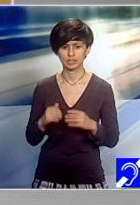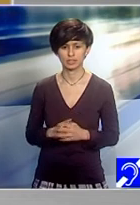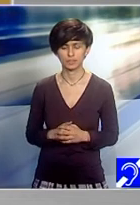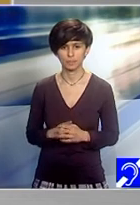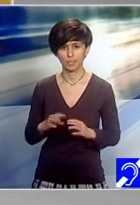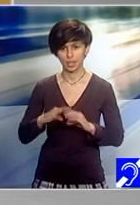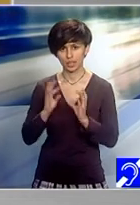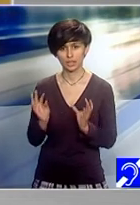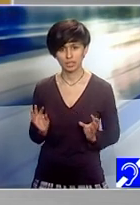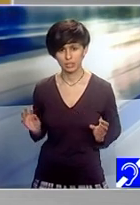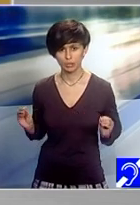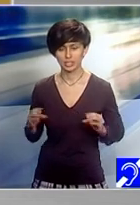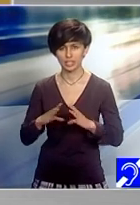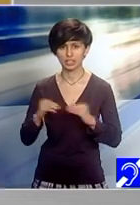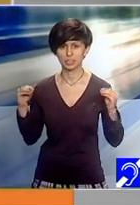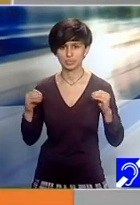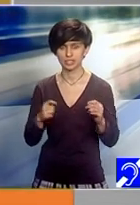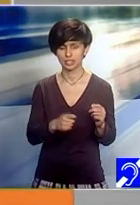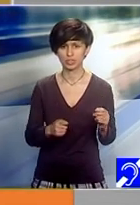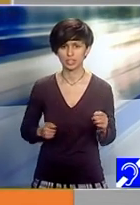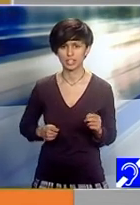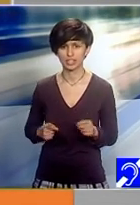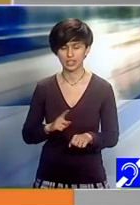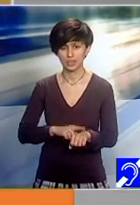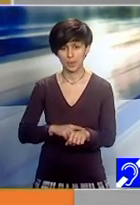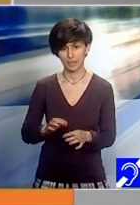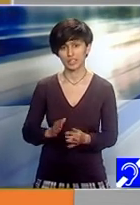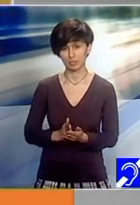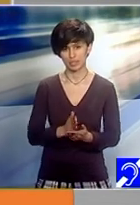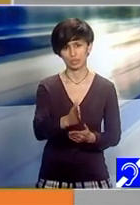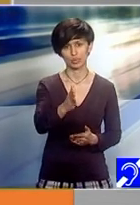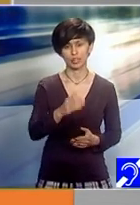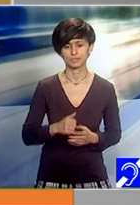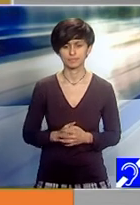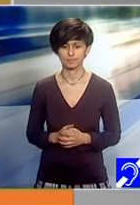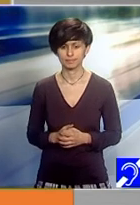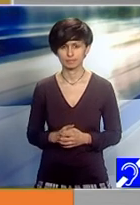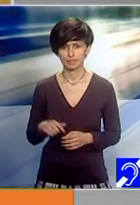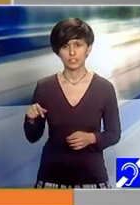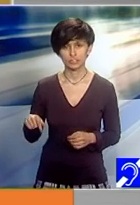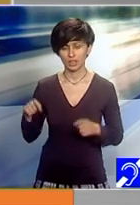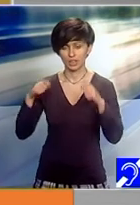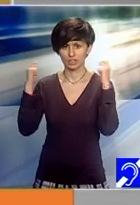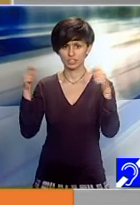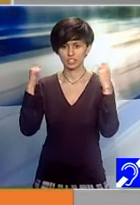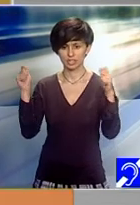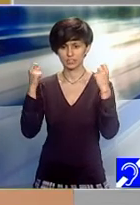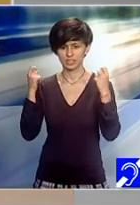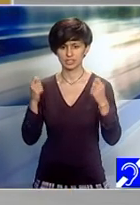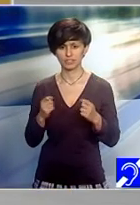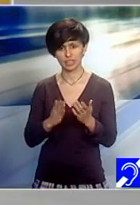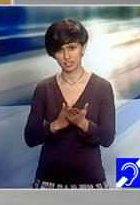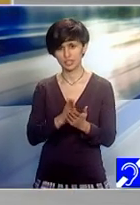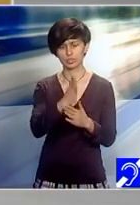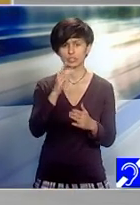pe termene medii și lungi. Și văd că acest lucru, cu acest festival, se perpetuează, ceea ce este